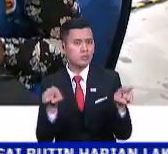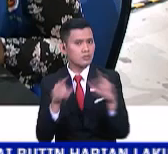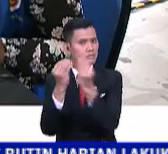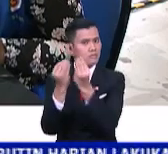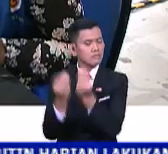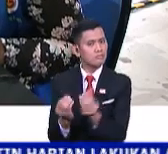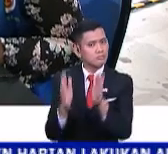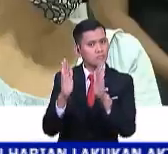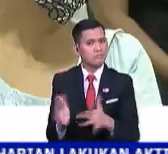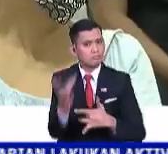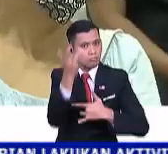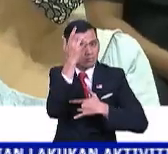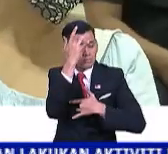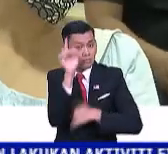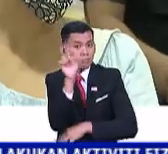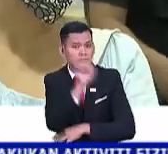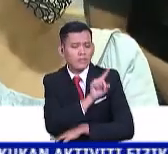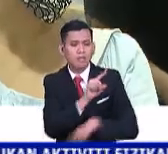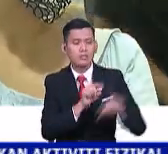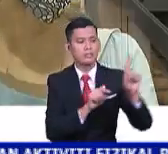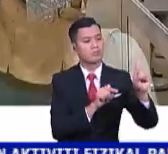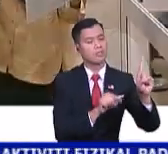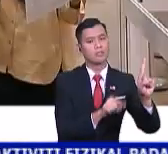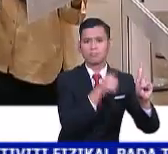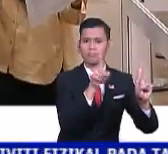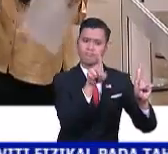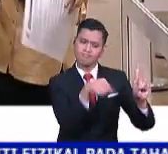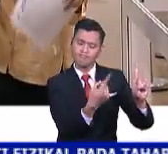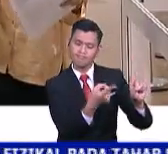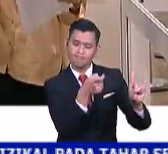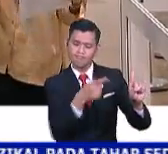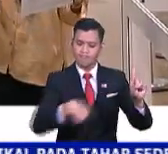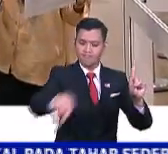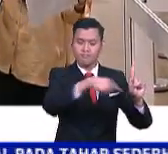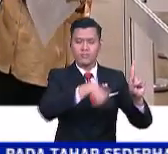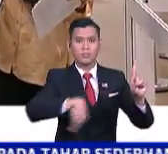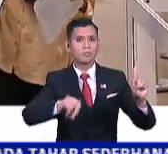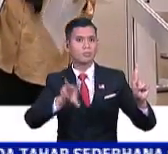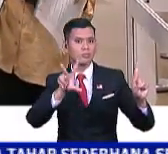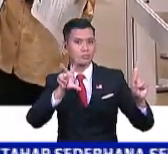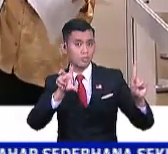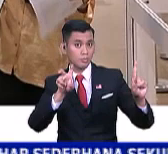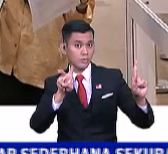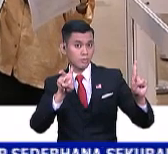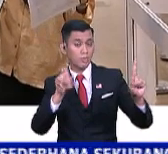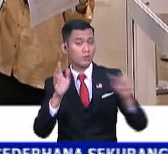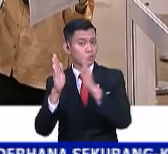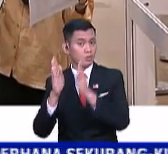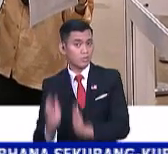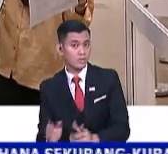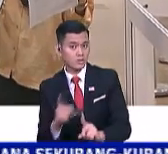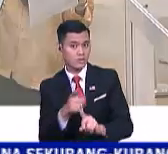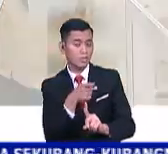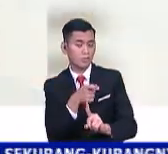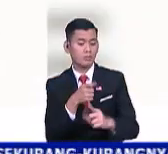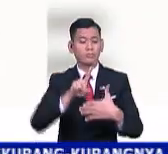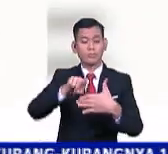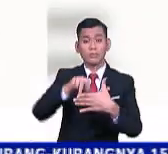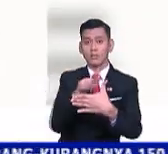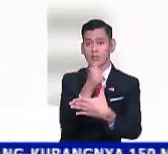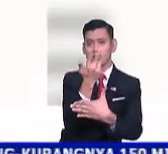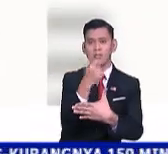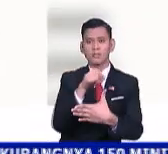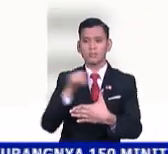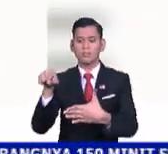jumlah pesakit COVID-19 kritikal ialah 1 dalam 20. Sejak Mac 2020 sehingga Jun